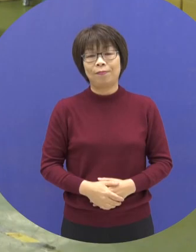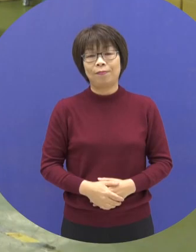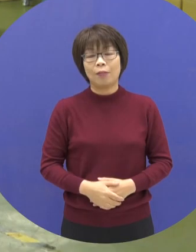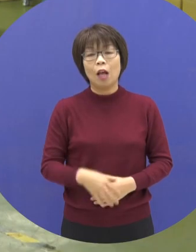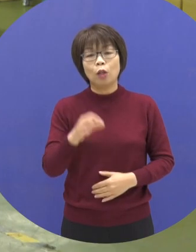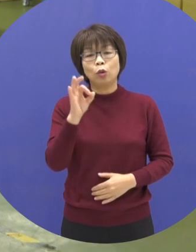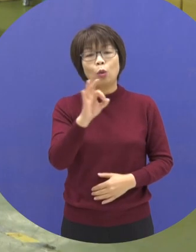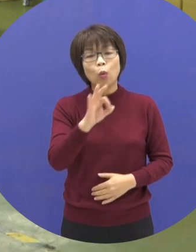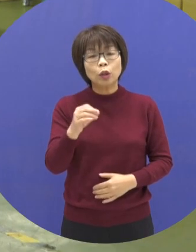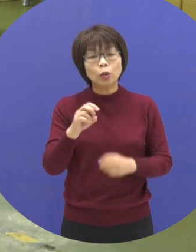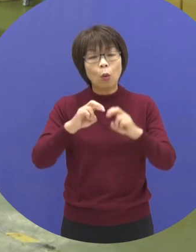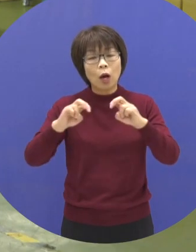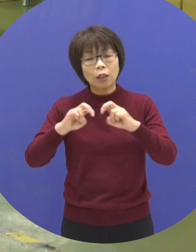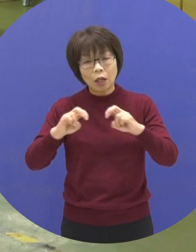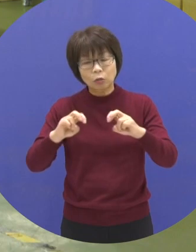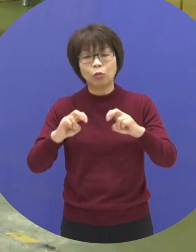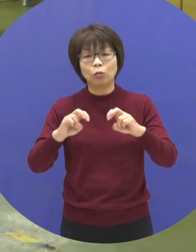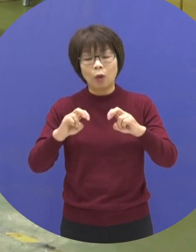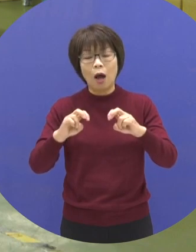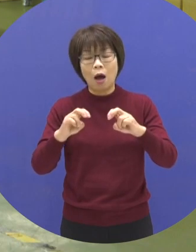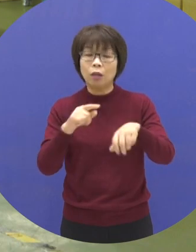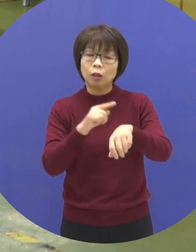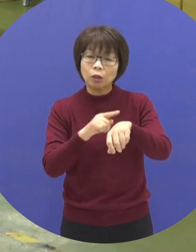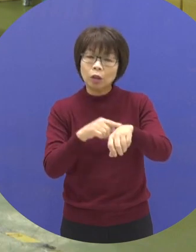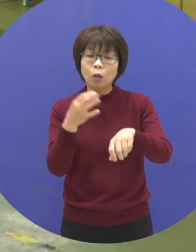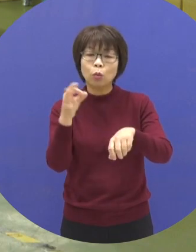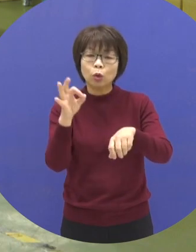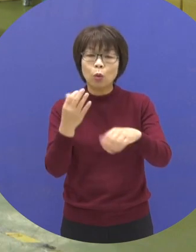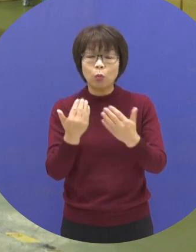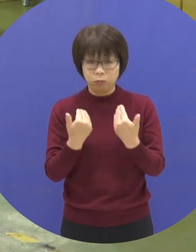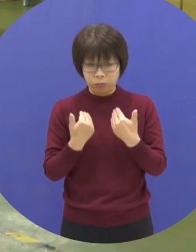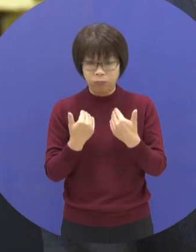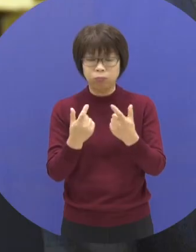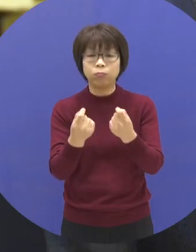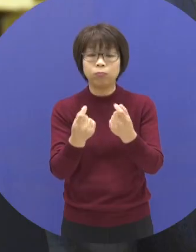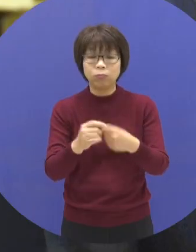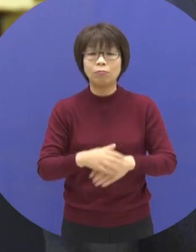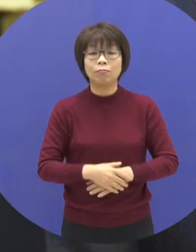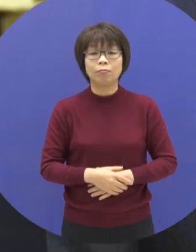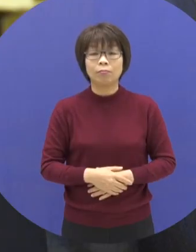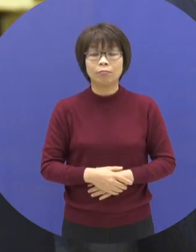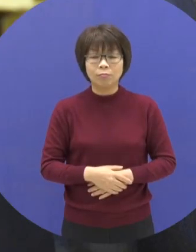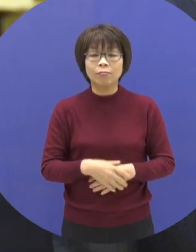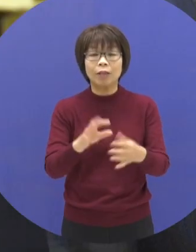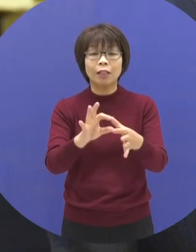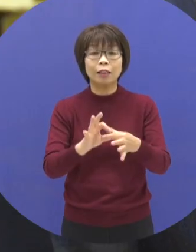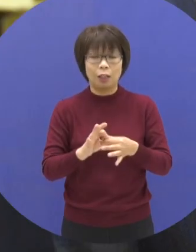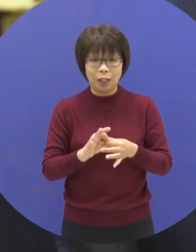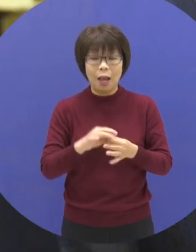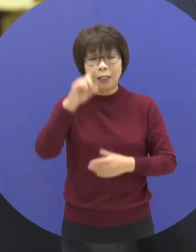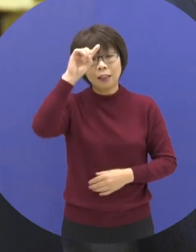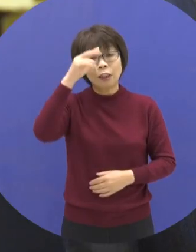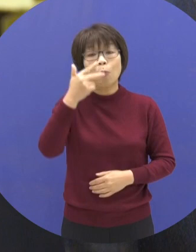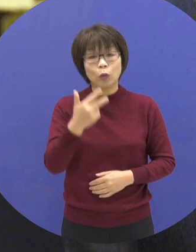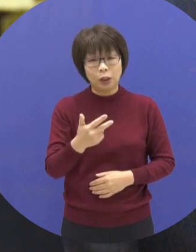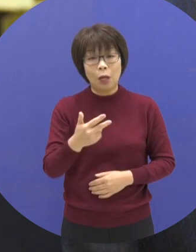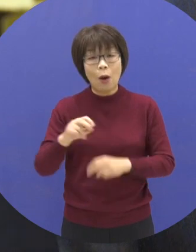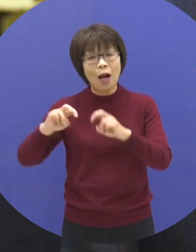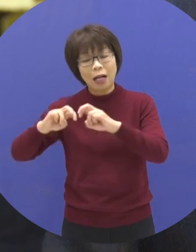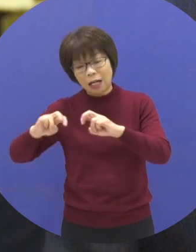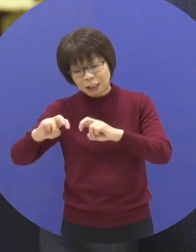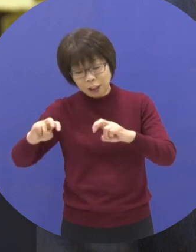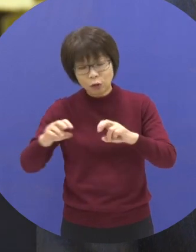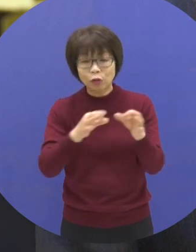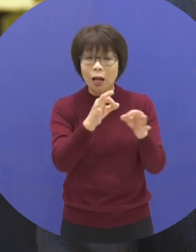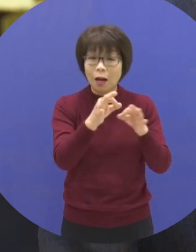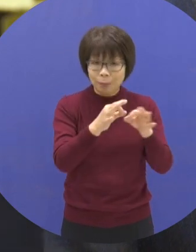商品の開発にはたくさんの時間と費用が必要になりますねそうですねそのため本紙ではニューつた奴から